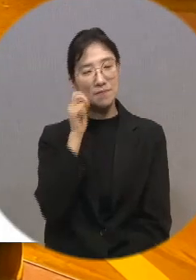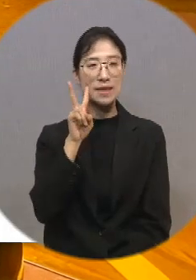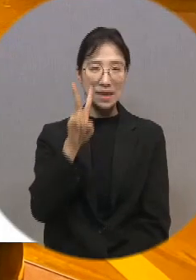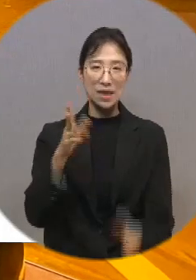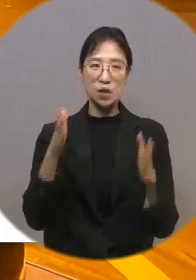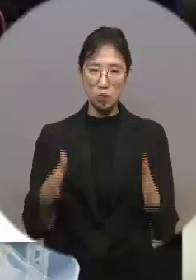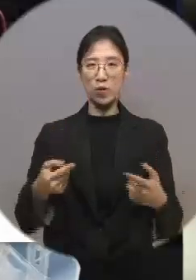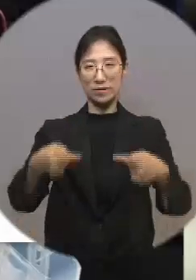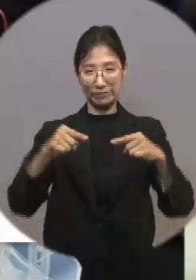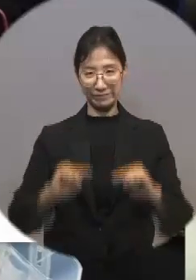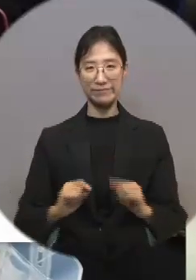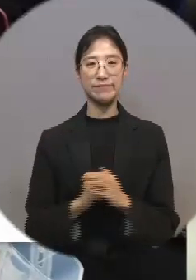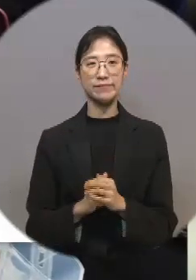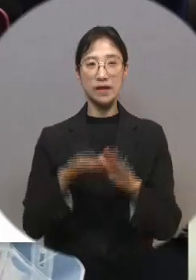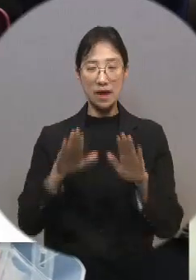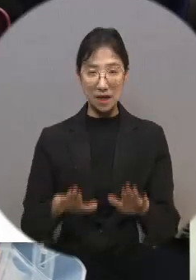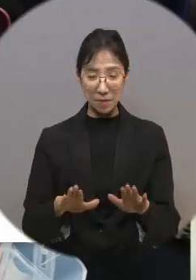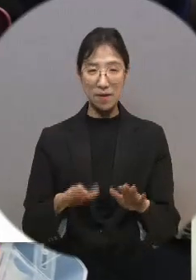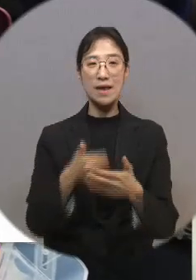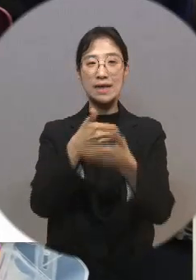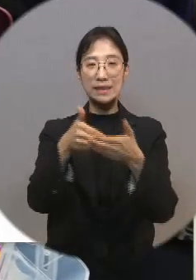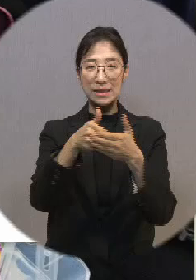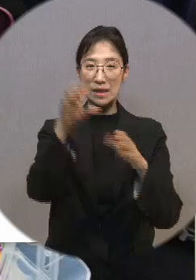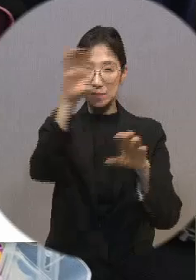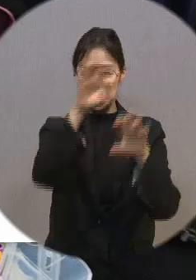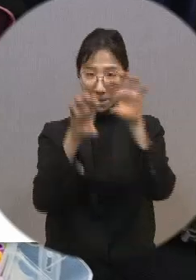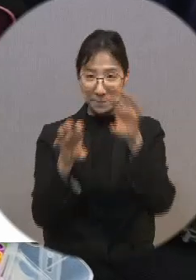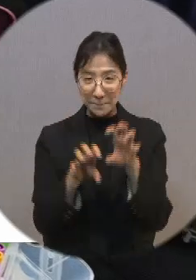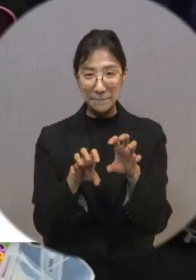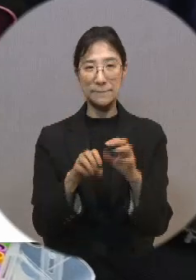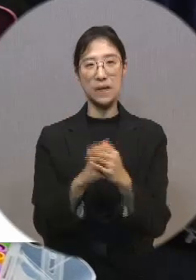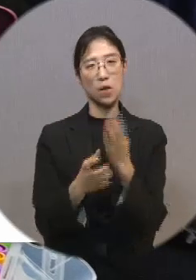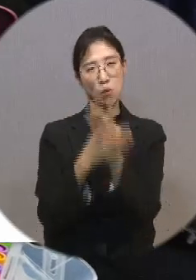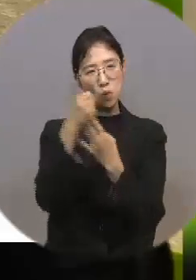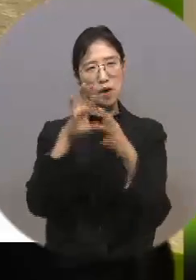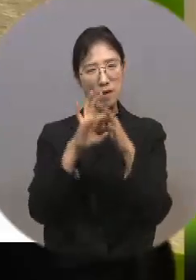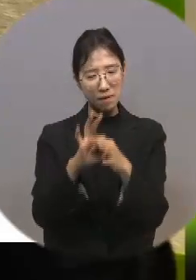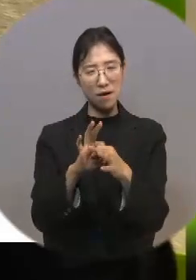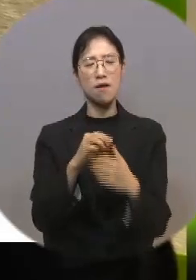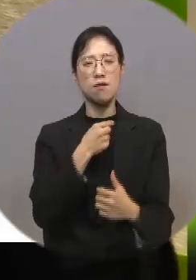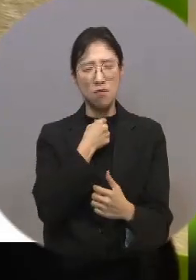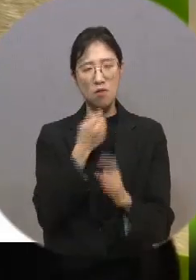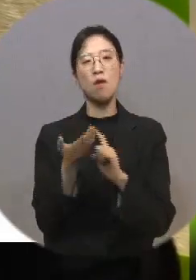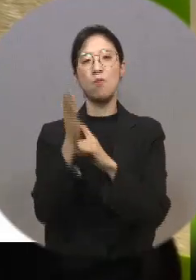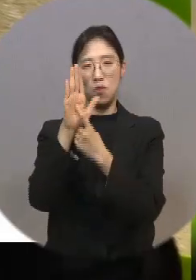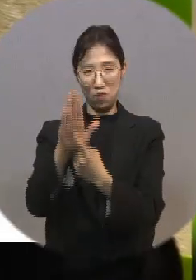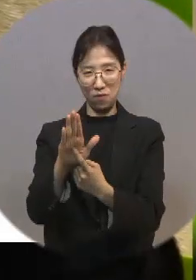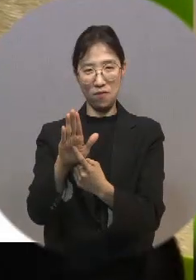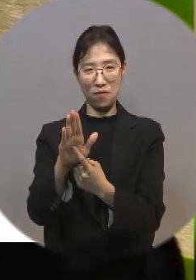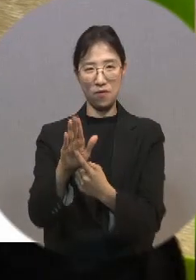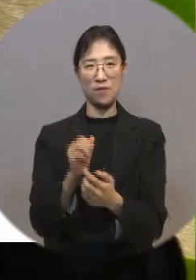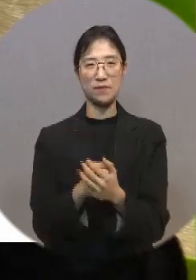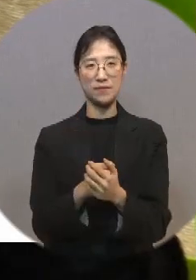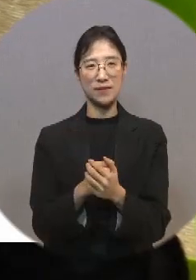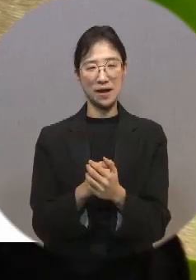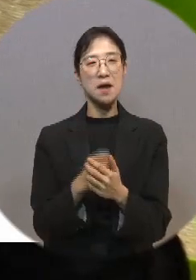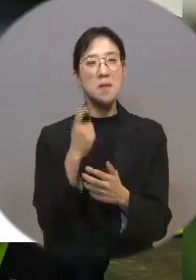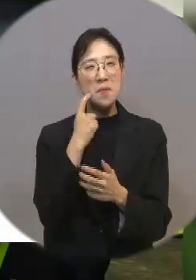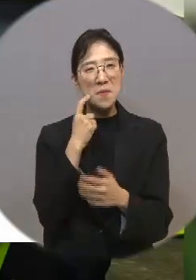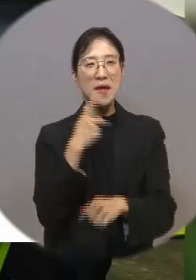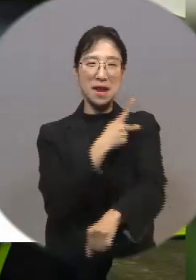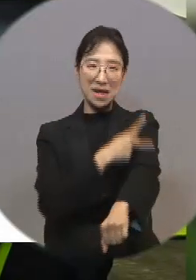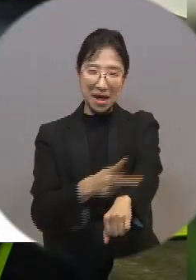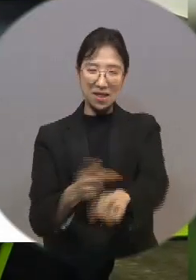참여할 예정입니다. 또한 이번 연수는 그림 퍼즐을 이용해 통일에 대한 염원을 표현하는 통일로 가는 길, 가상의